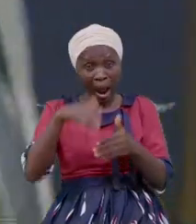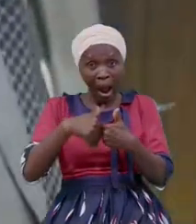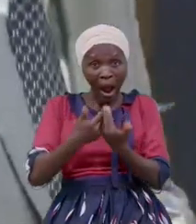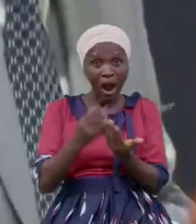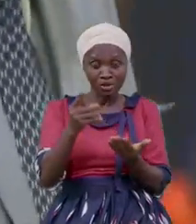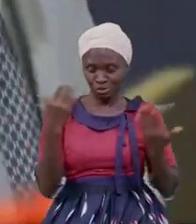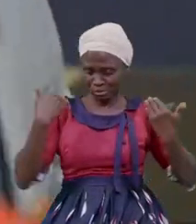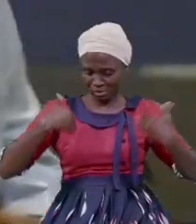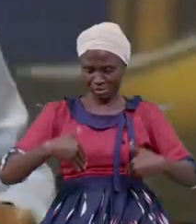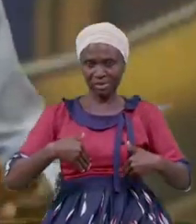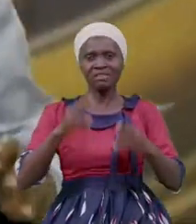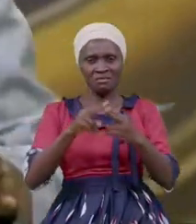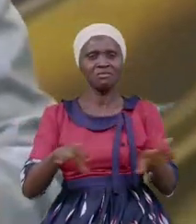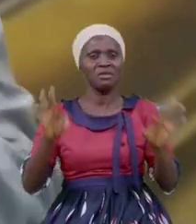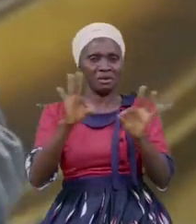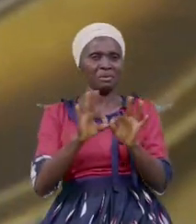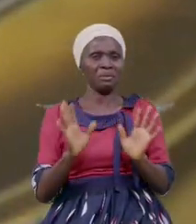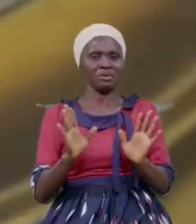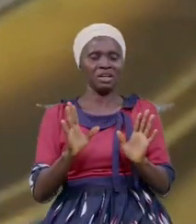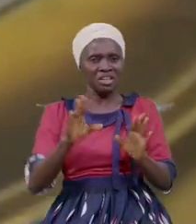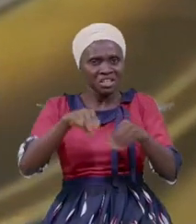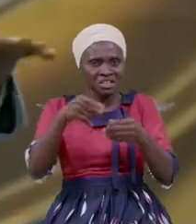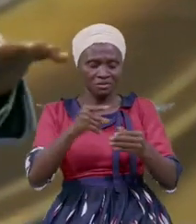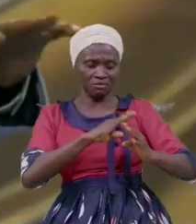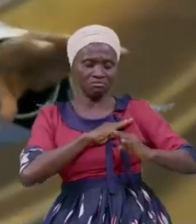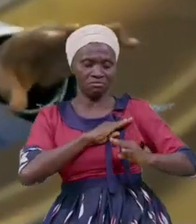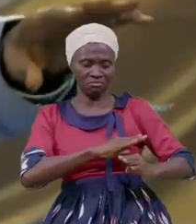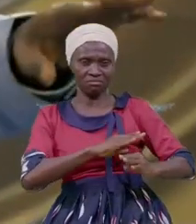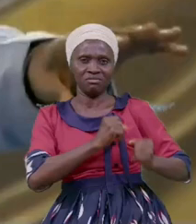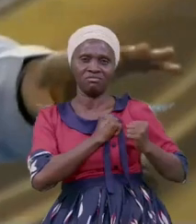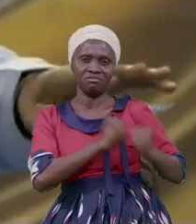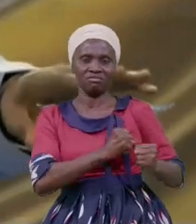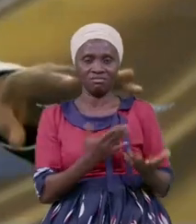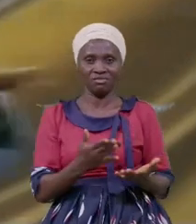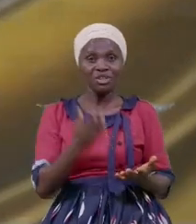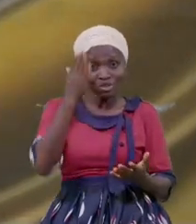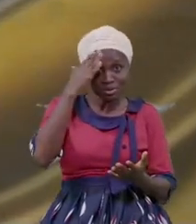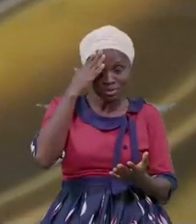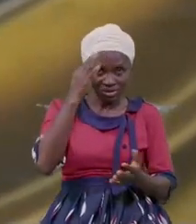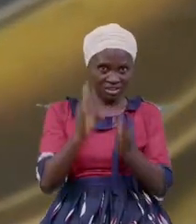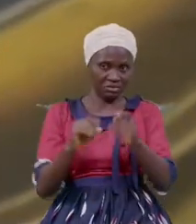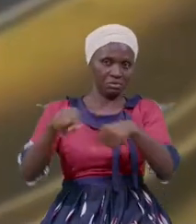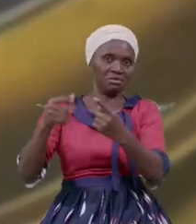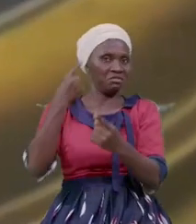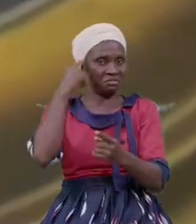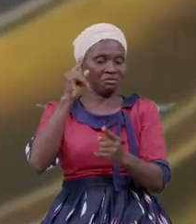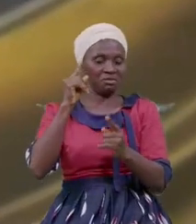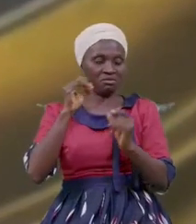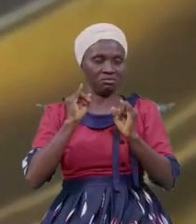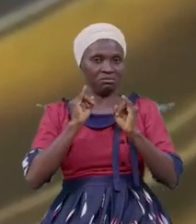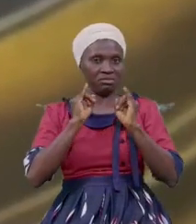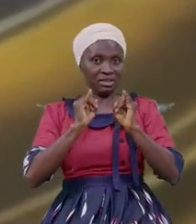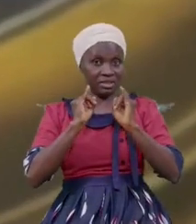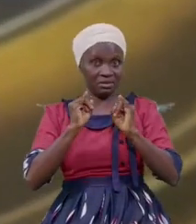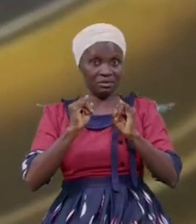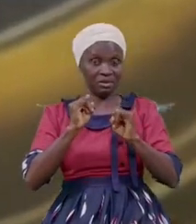cet entretien et tu et tu les habits qui sont bons pour la cuisine